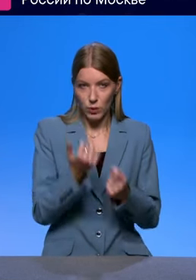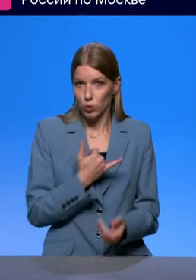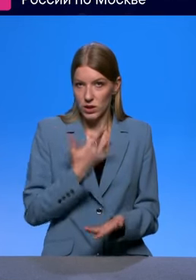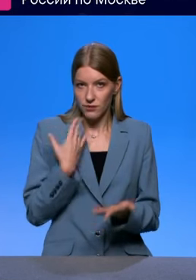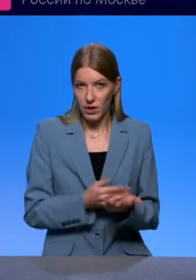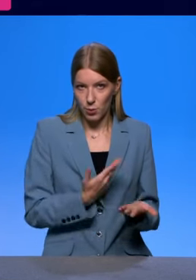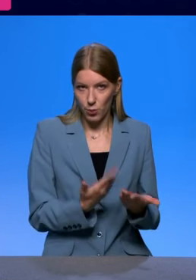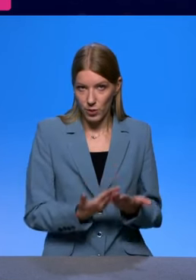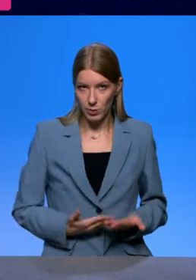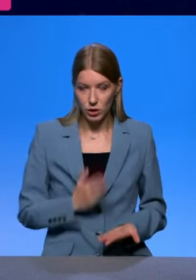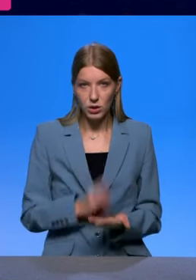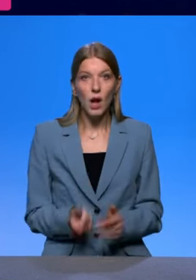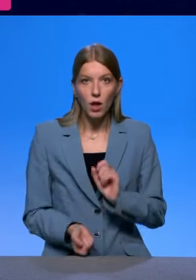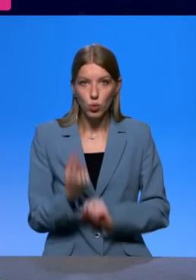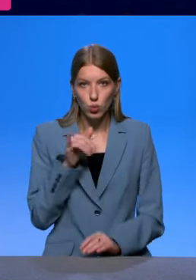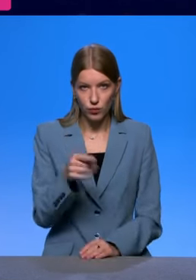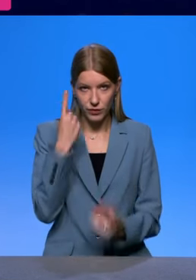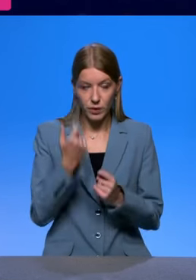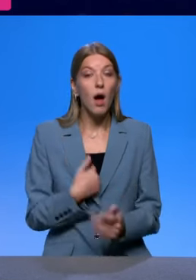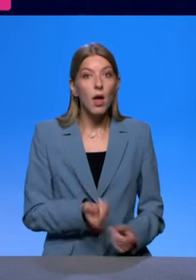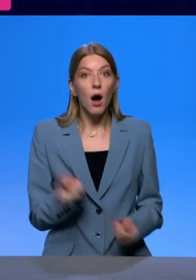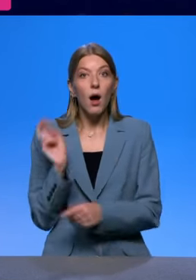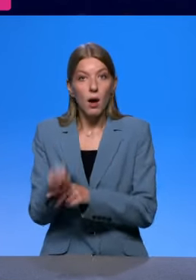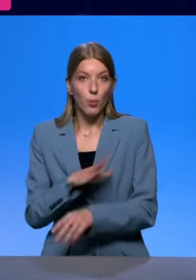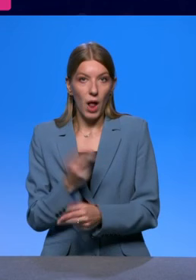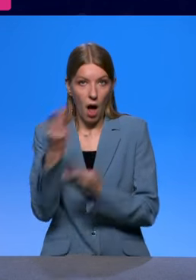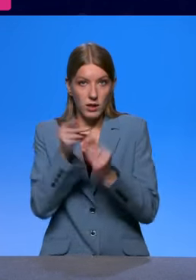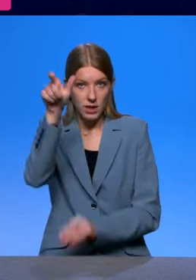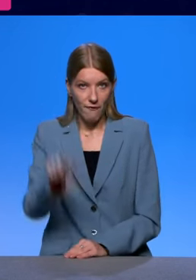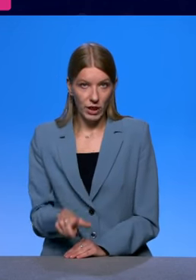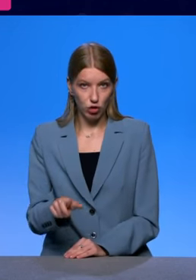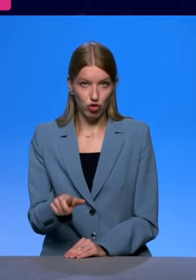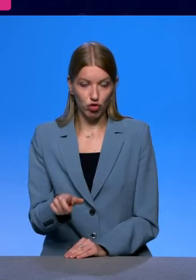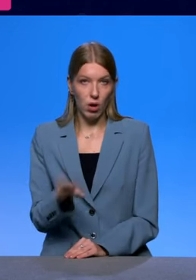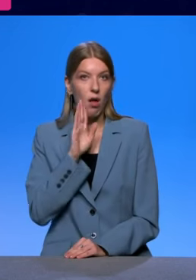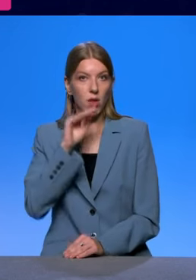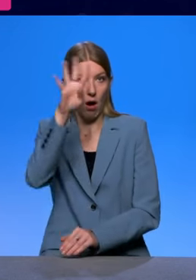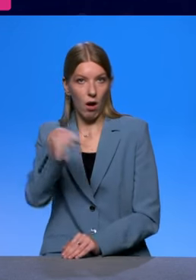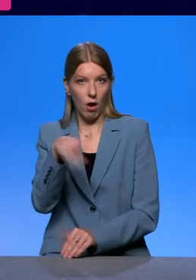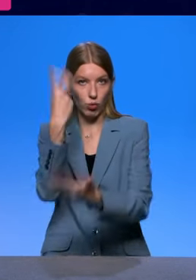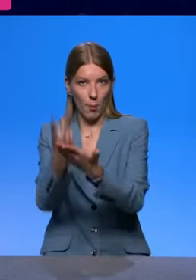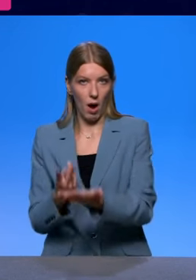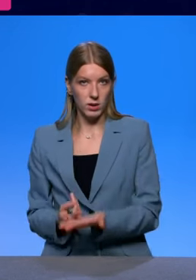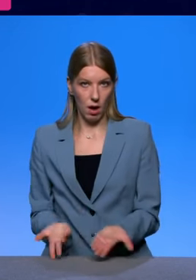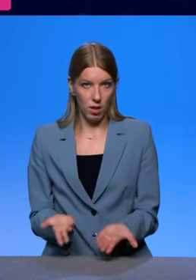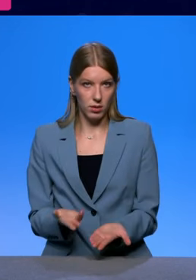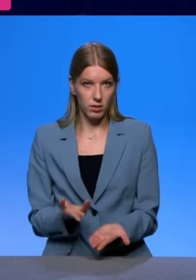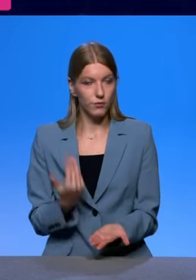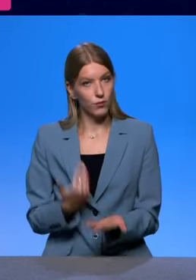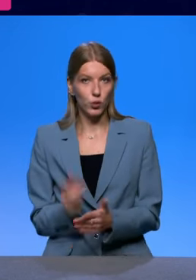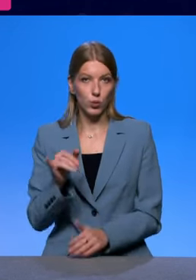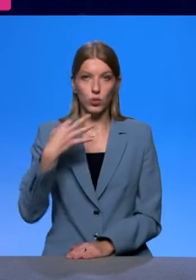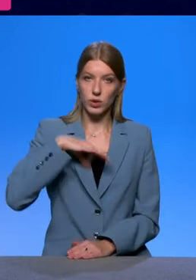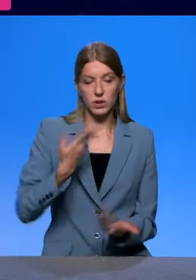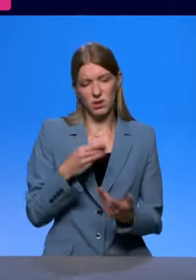А откуда у вас? А я был сейчас вот у ясновидящего, ясновидящий там что-то воду посмотрел, там, покрутил и показал, что вот мой там сын или